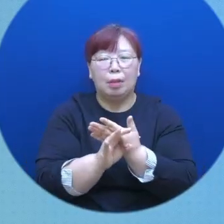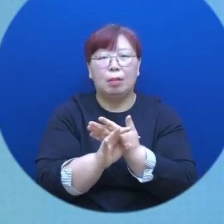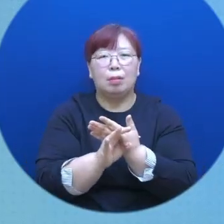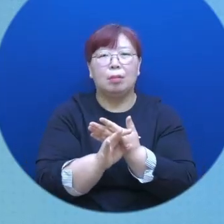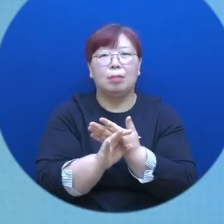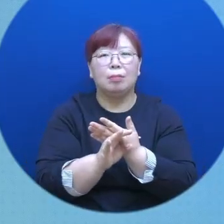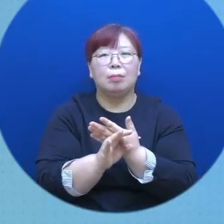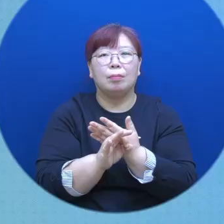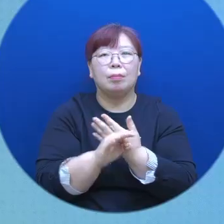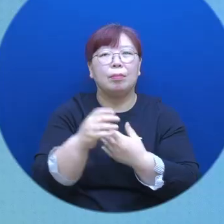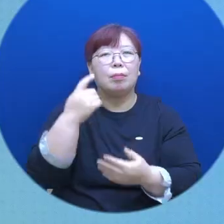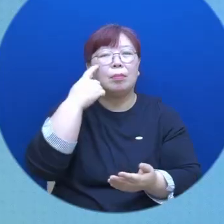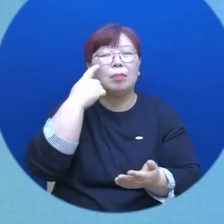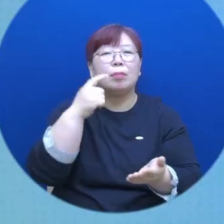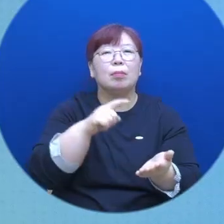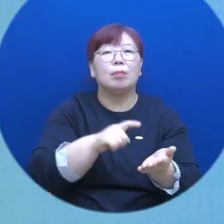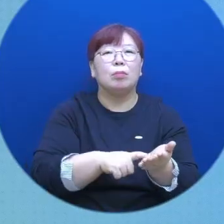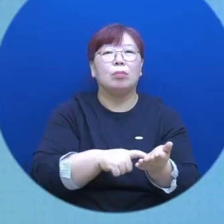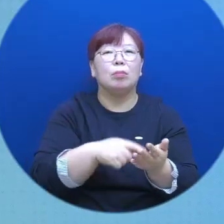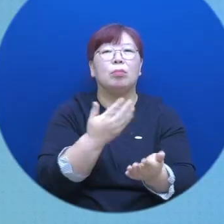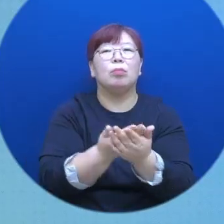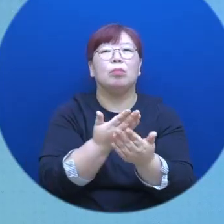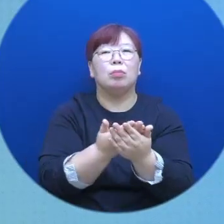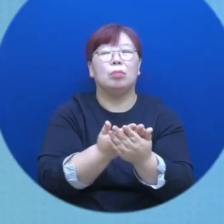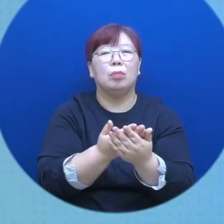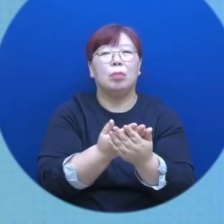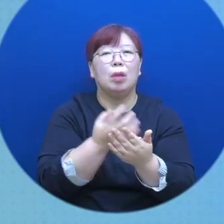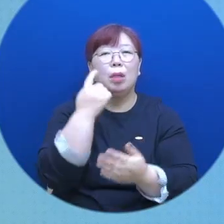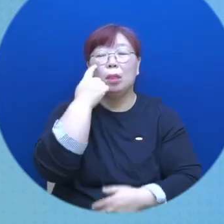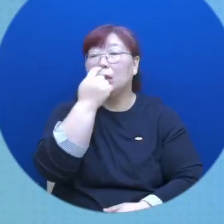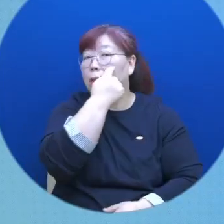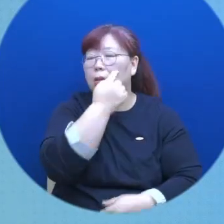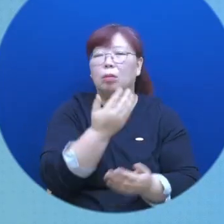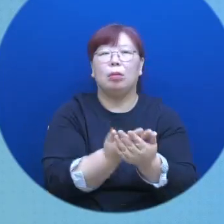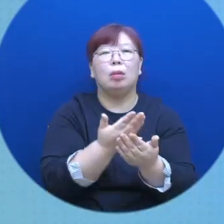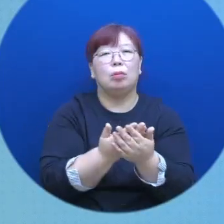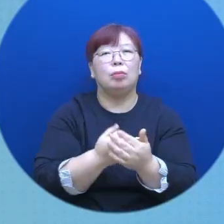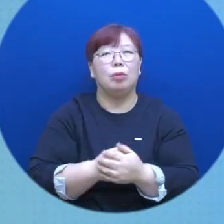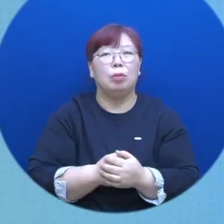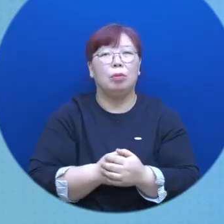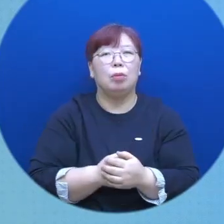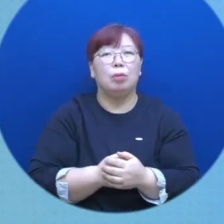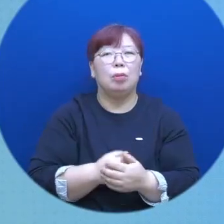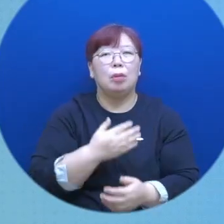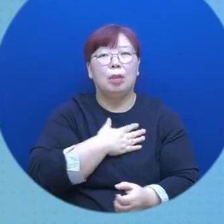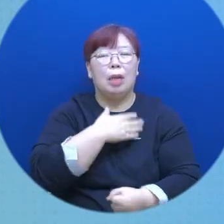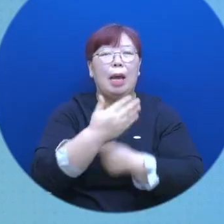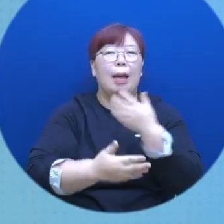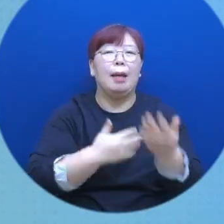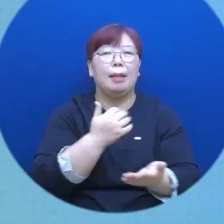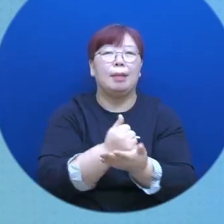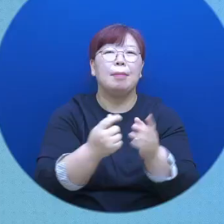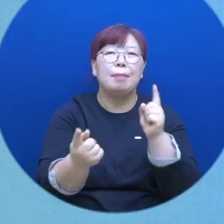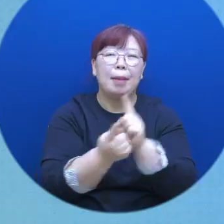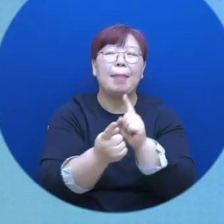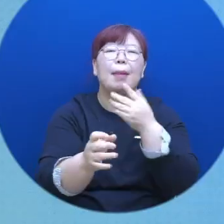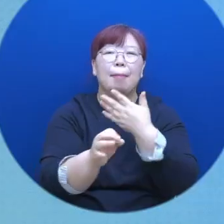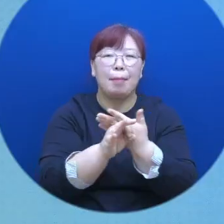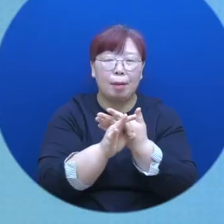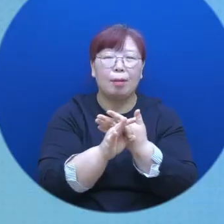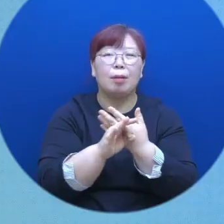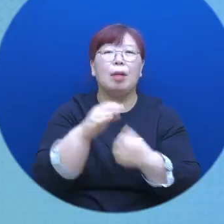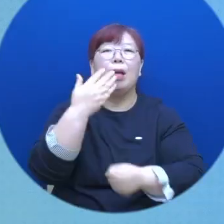계신다는 증거를 저에게 보여주십시오. 제가 한번 하나님 만나면은 나도 하나님